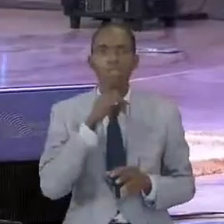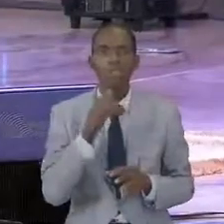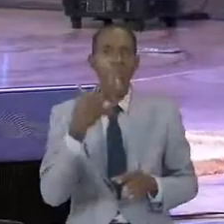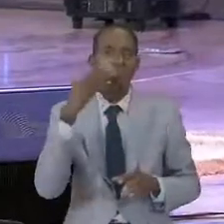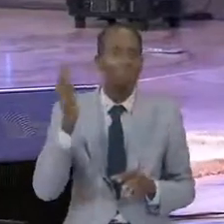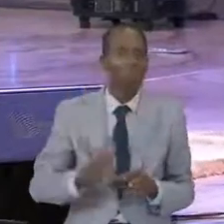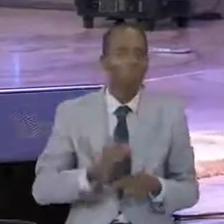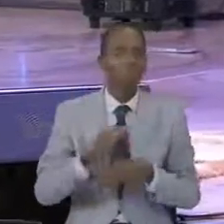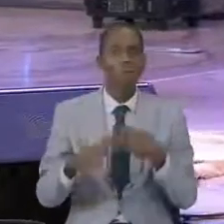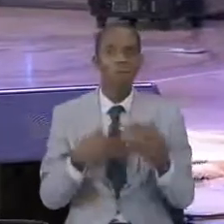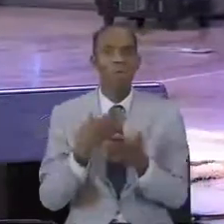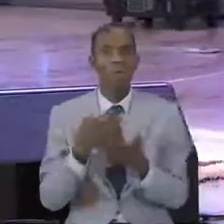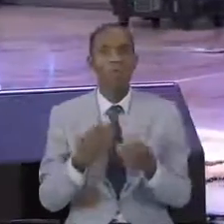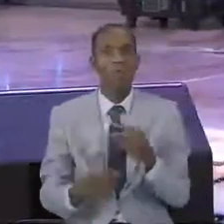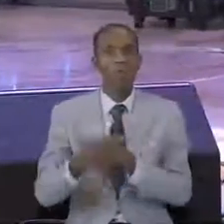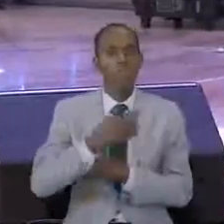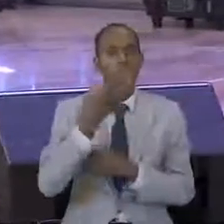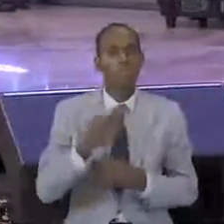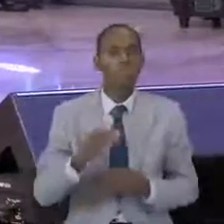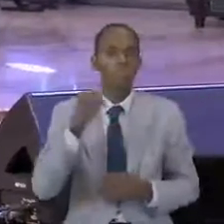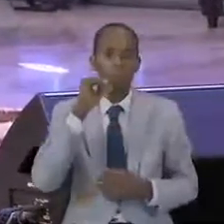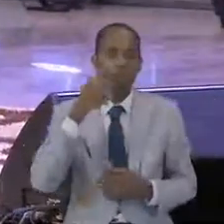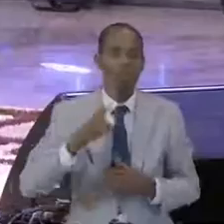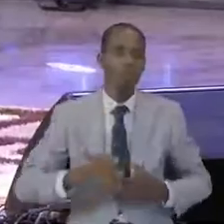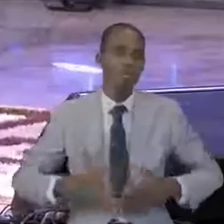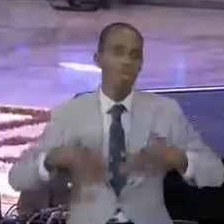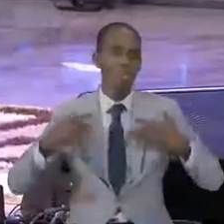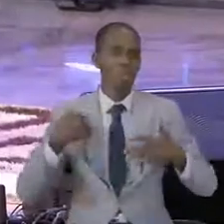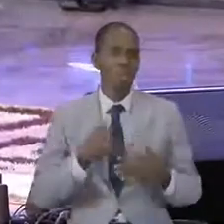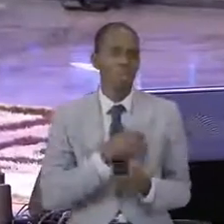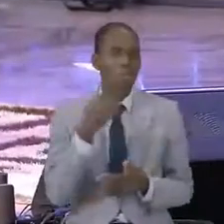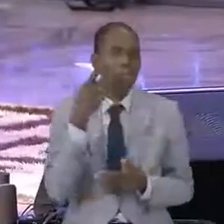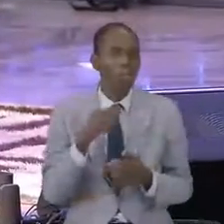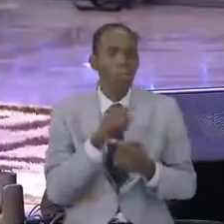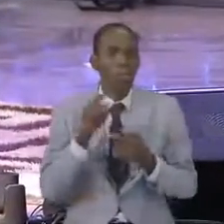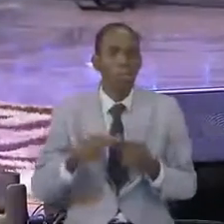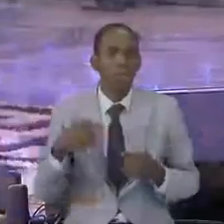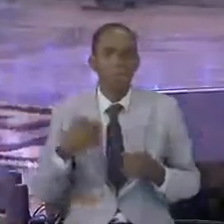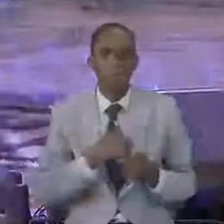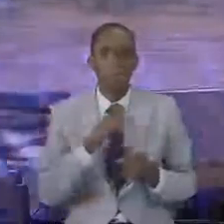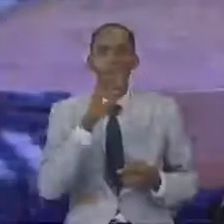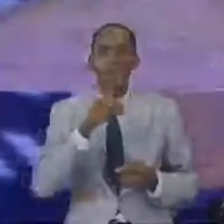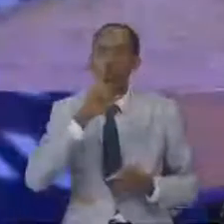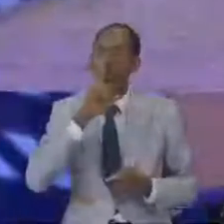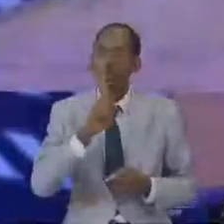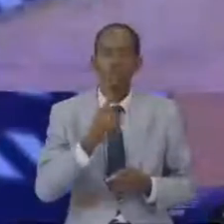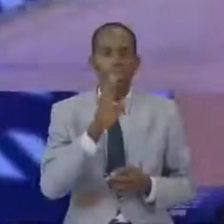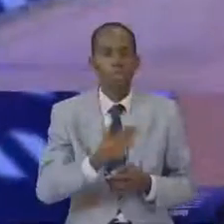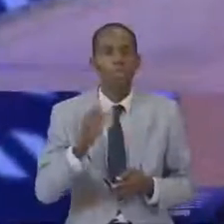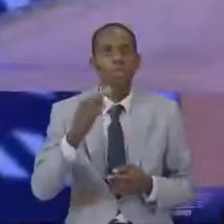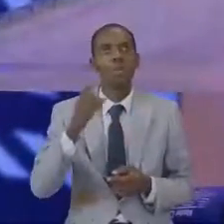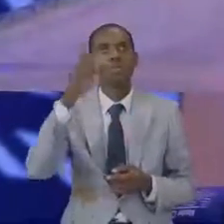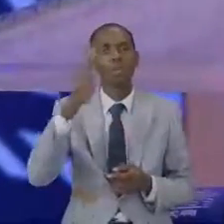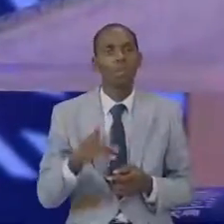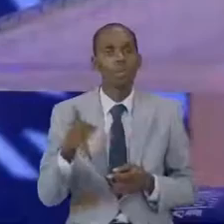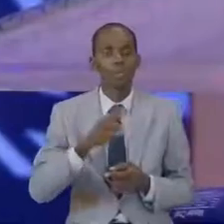mal tous les jours de sa vie nous voyons lorsque nous sommes de réels enfants de Dieu vous êtes